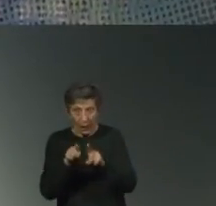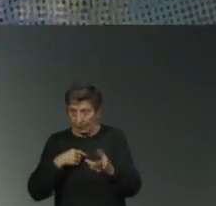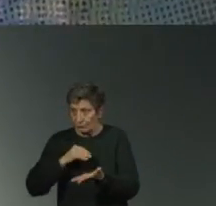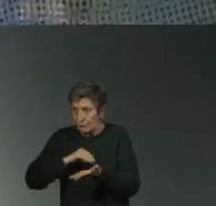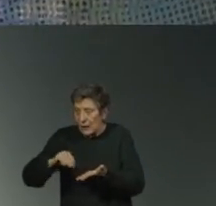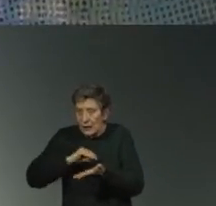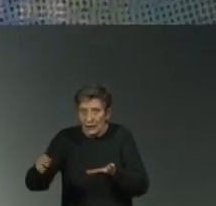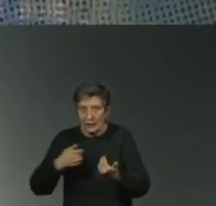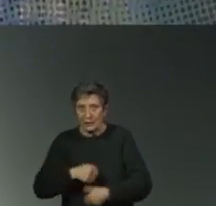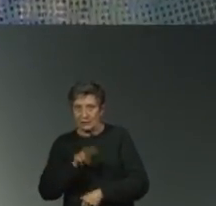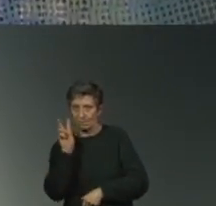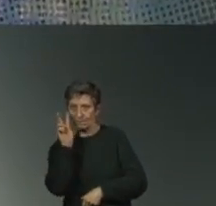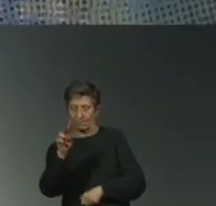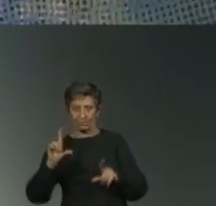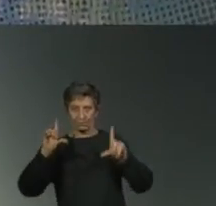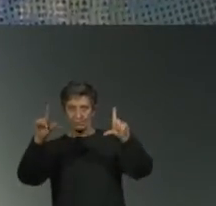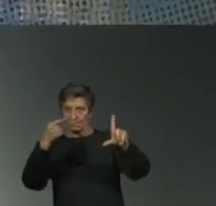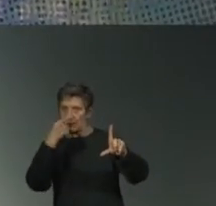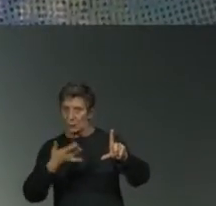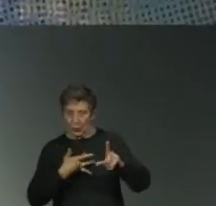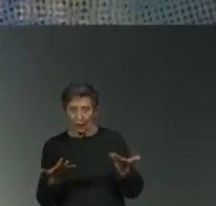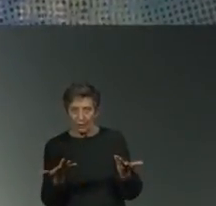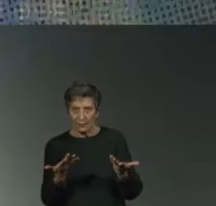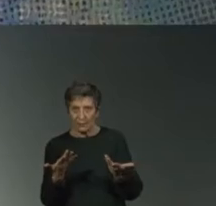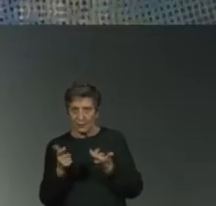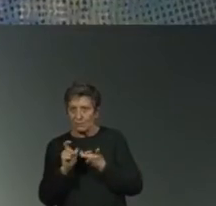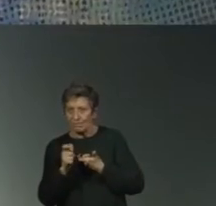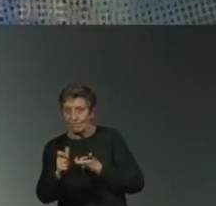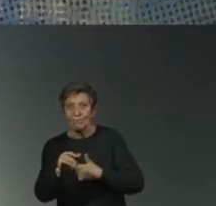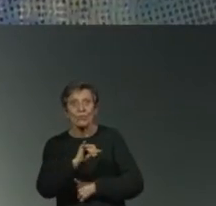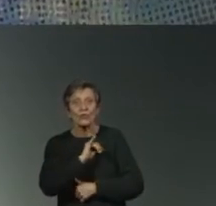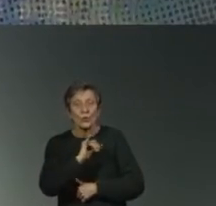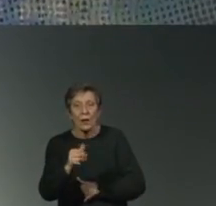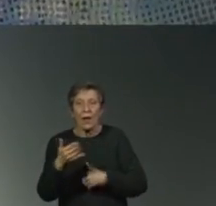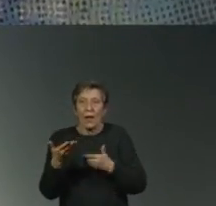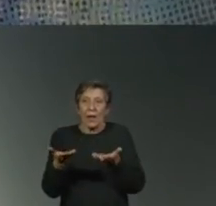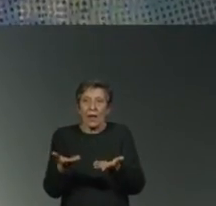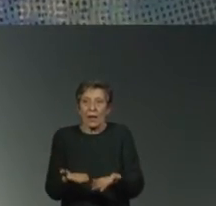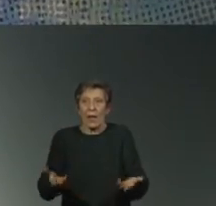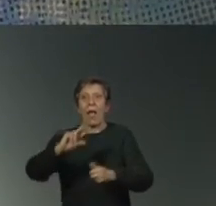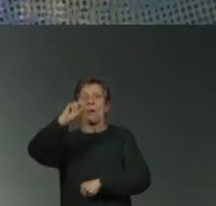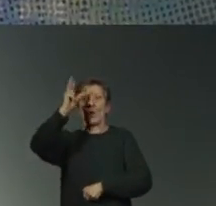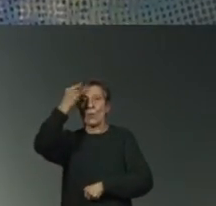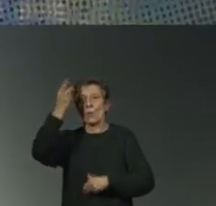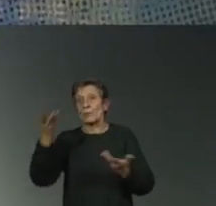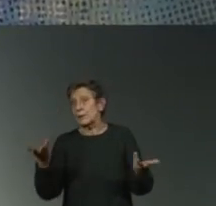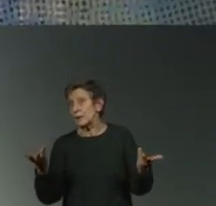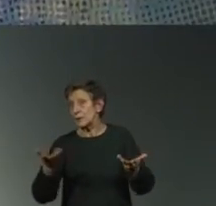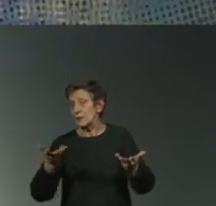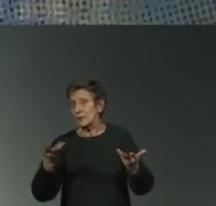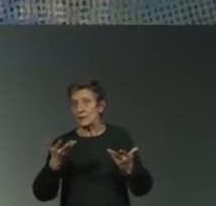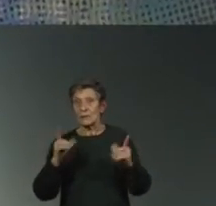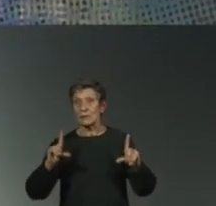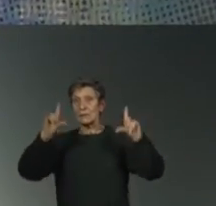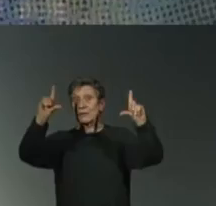roman, j'ai fait moi-même successivement, jusqu'à ce que je finisse par comprendre que le secret de ce